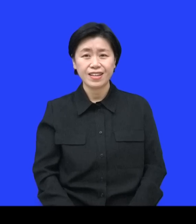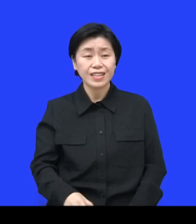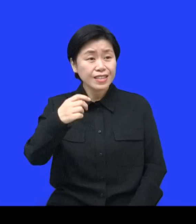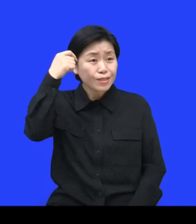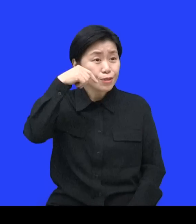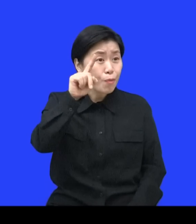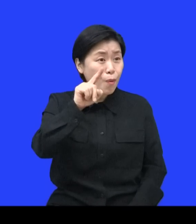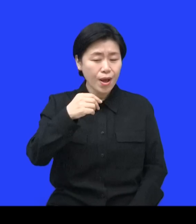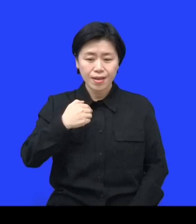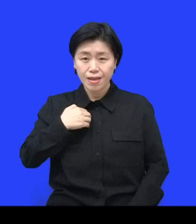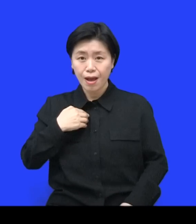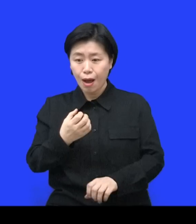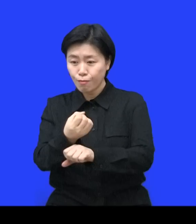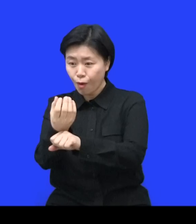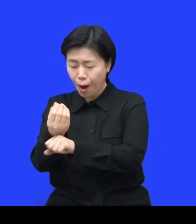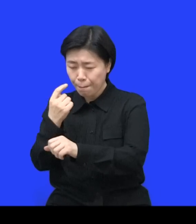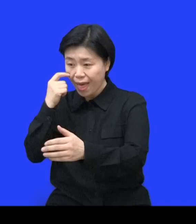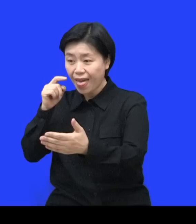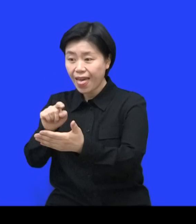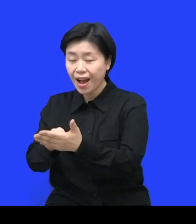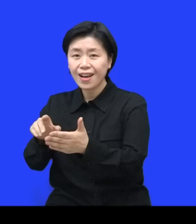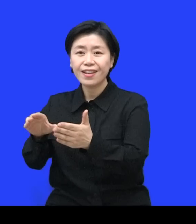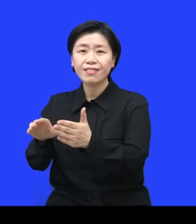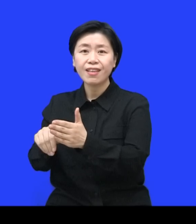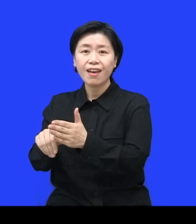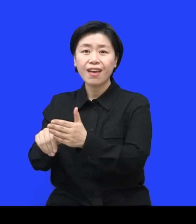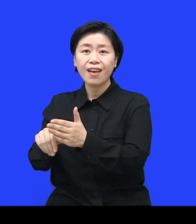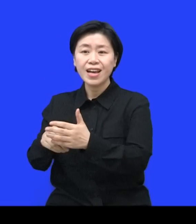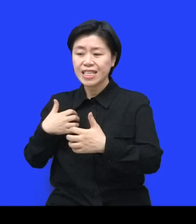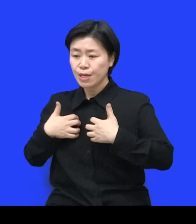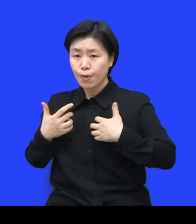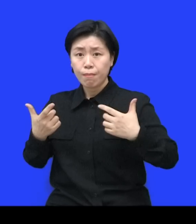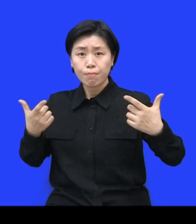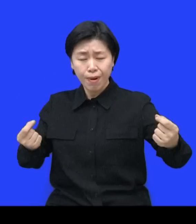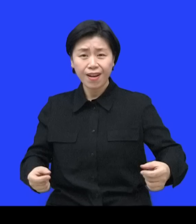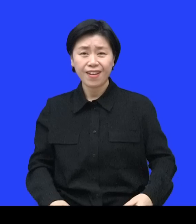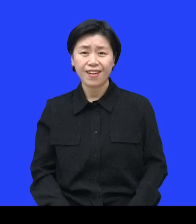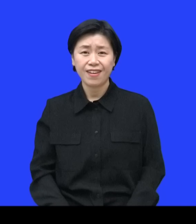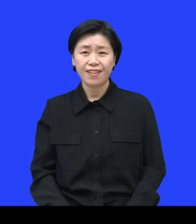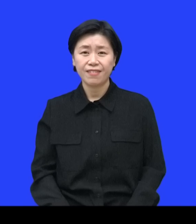우리가 황금을 봤을 때처럼 신박한 같은 그런 표정을 보셨어요.